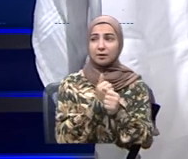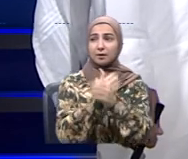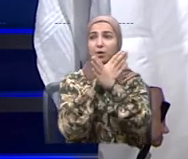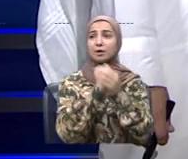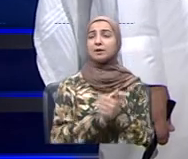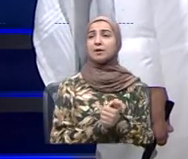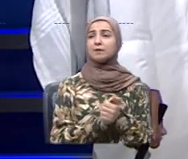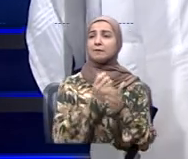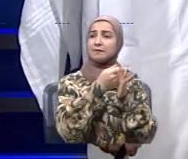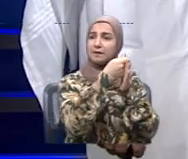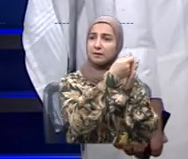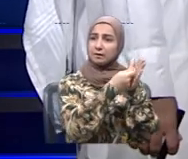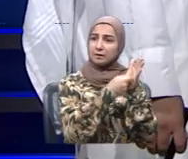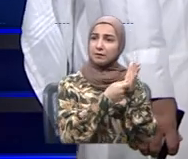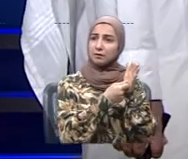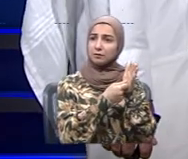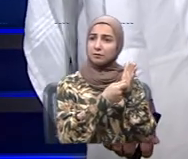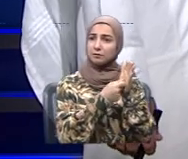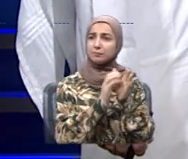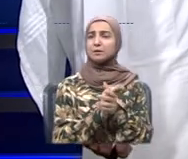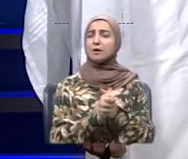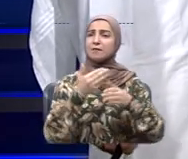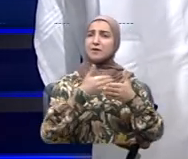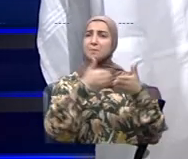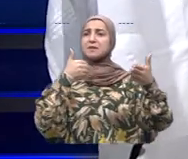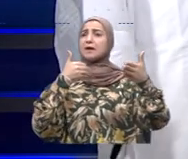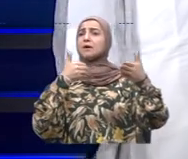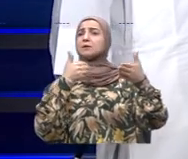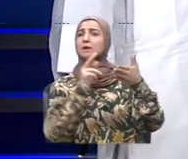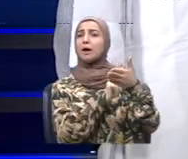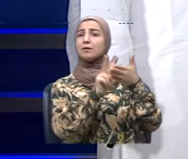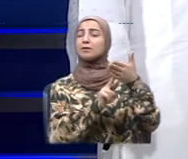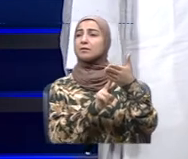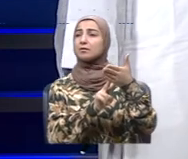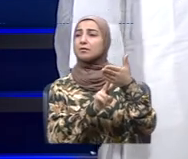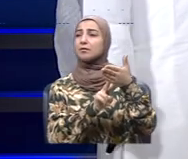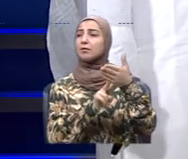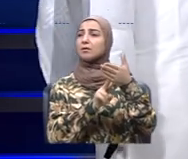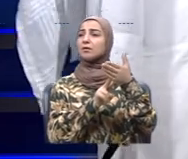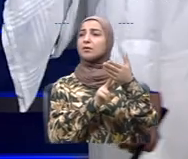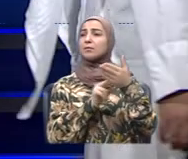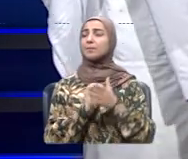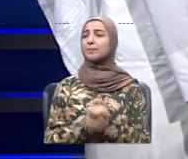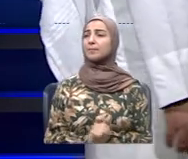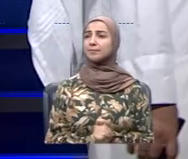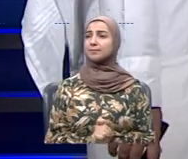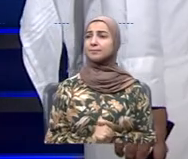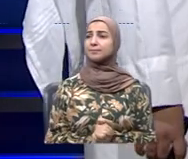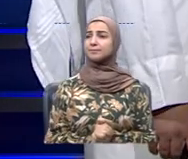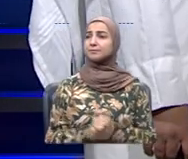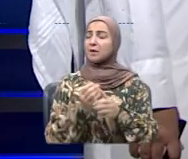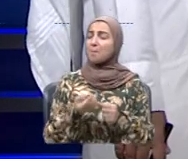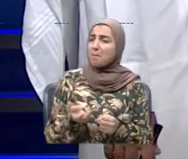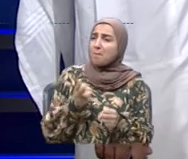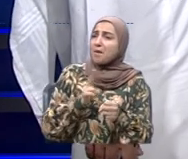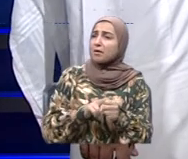فيما يكتب الكاتب، يعزو صاحب النص عزوف القراءة إلى تراجع جودة الكتابات. مرة